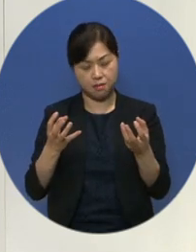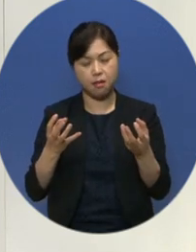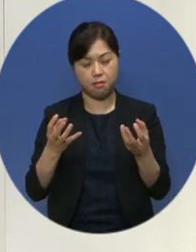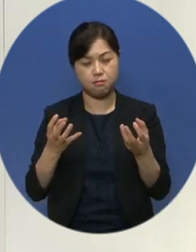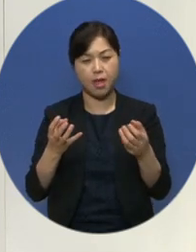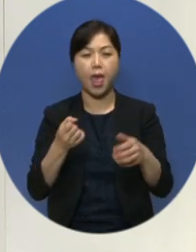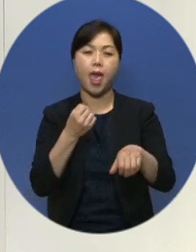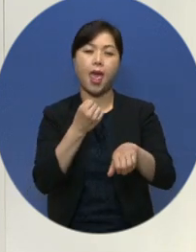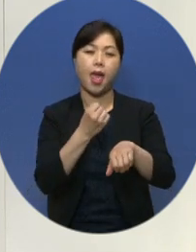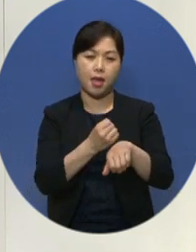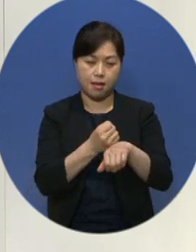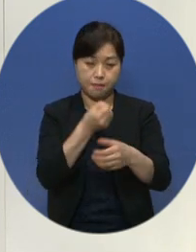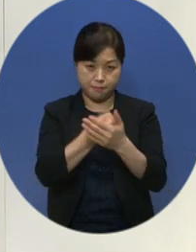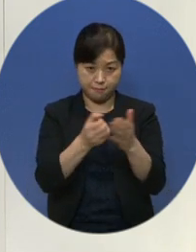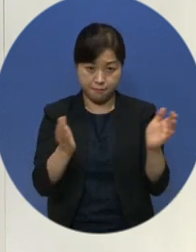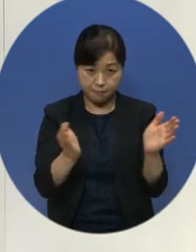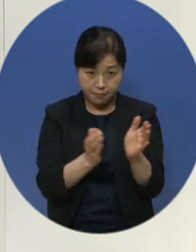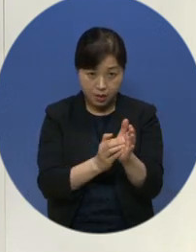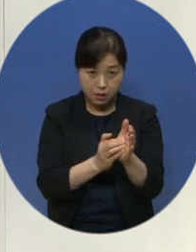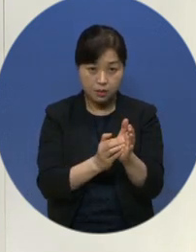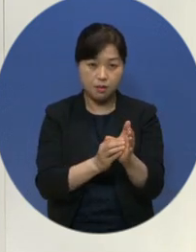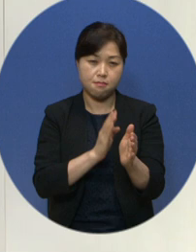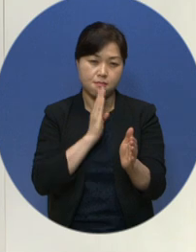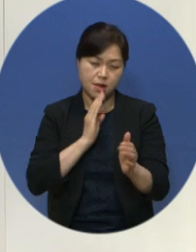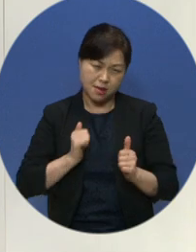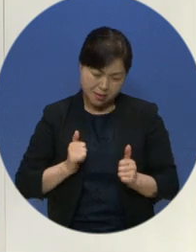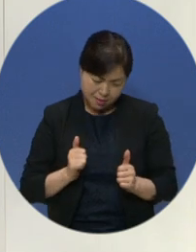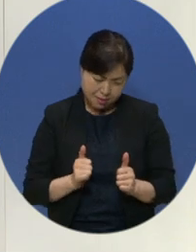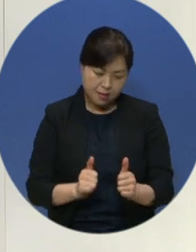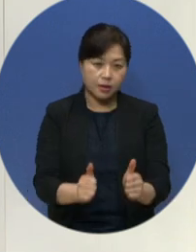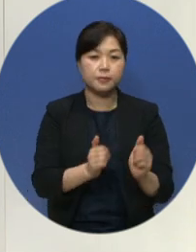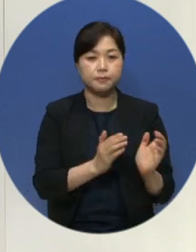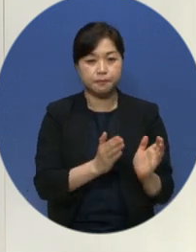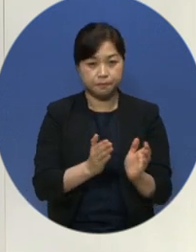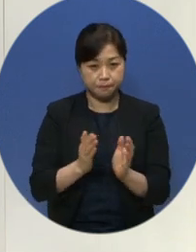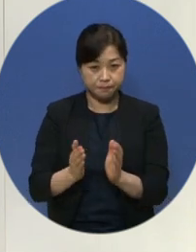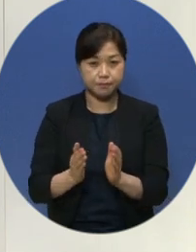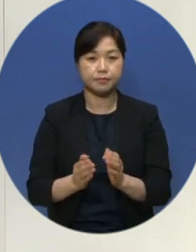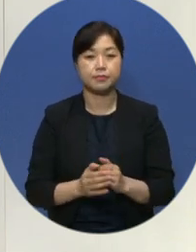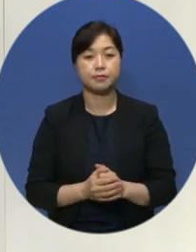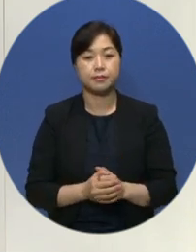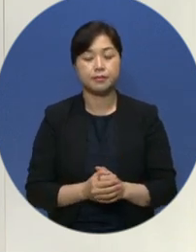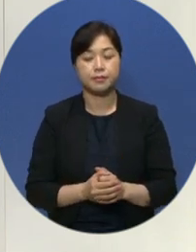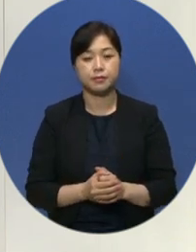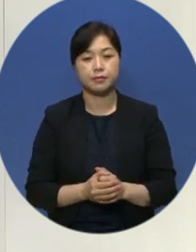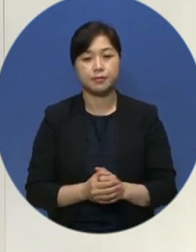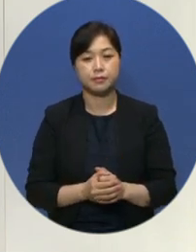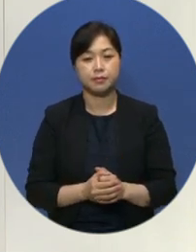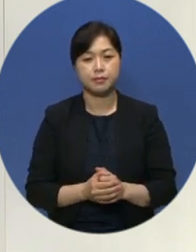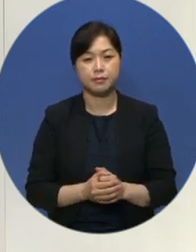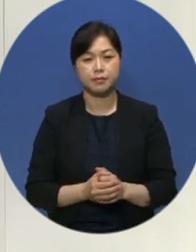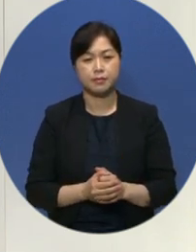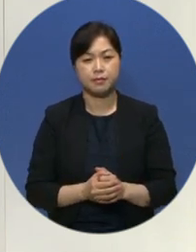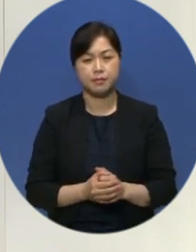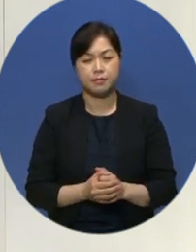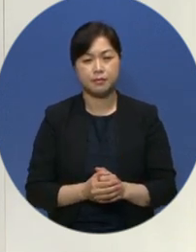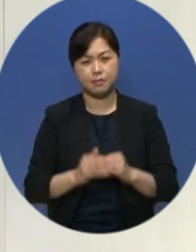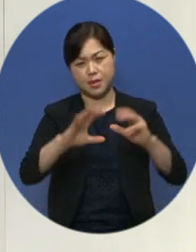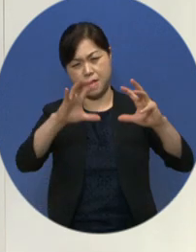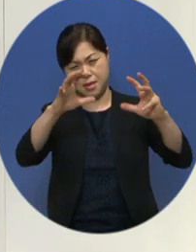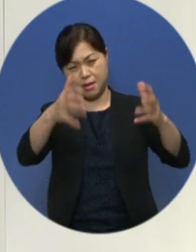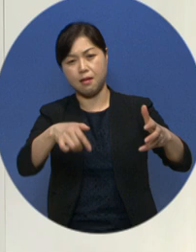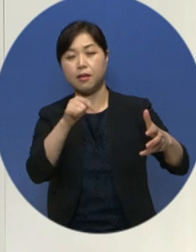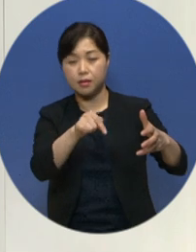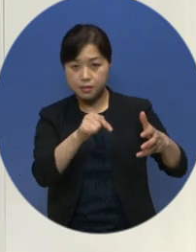결정을 하고 어 정말 열심히 준비를 해서 어우 우리가 그 세계적으로 아주 가장 그